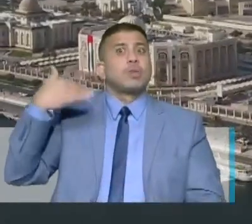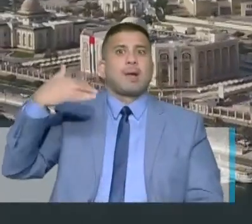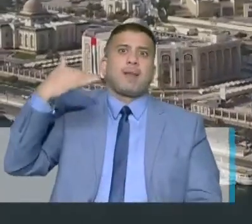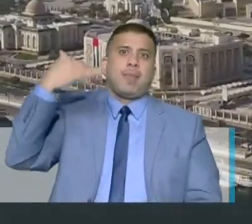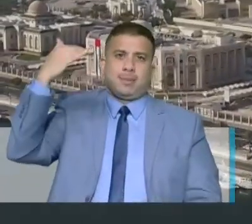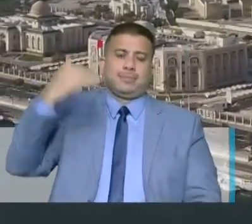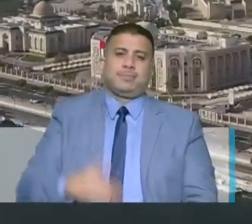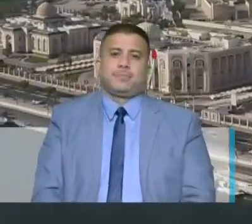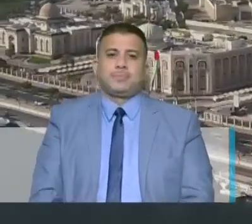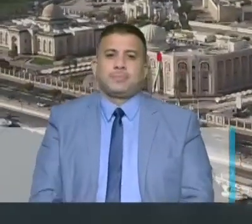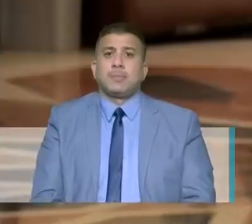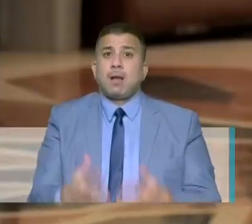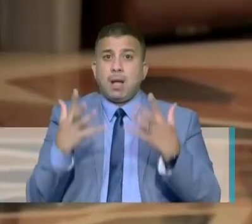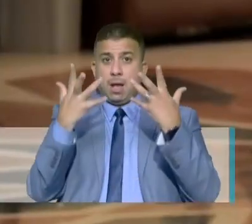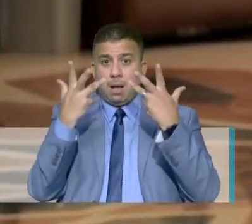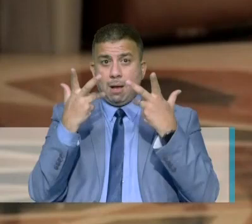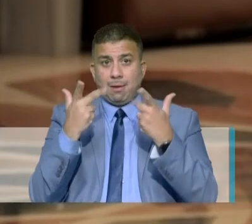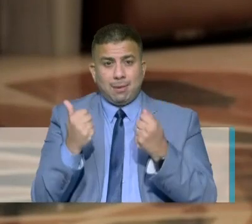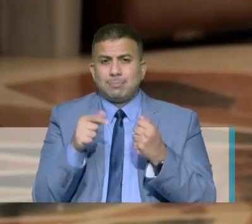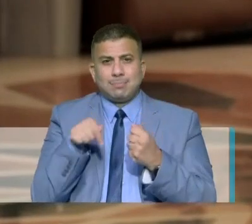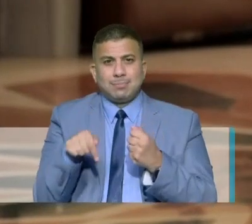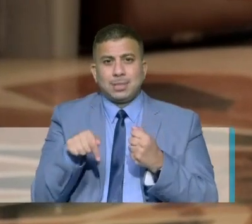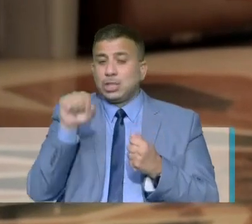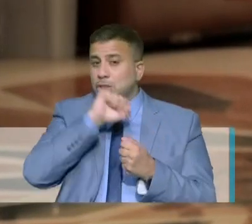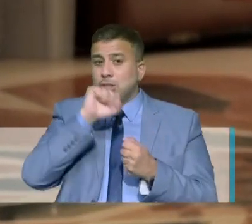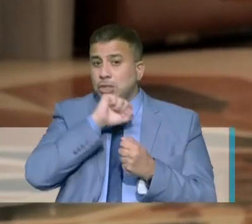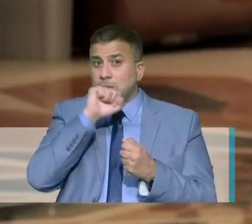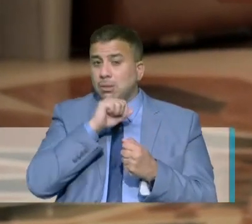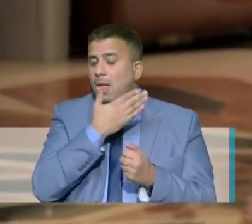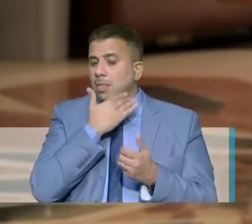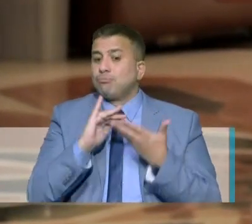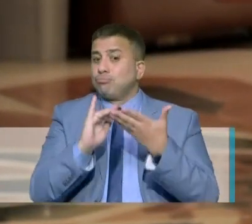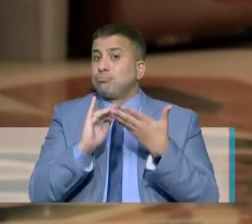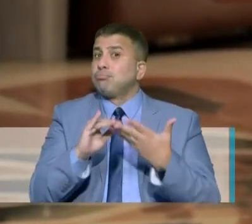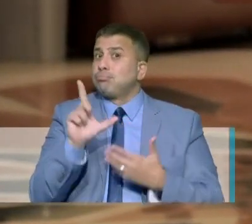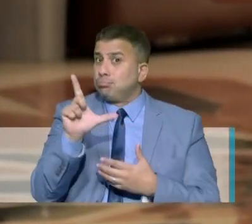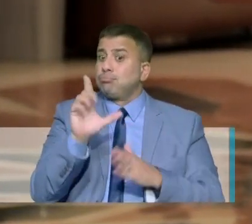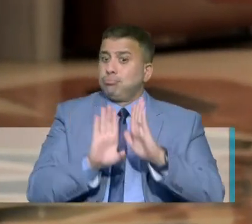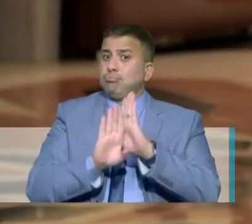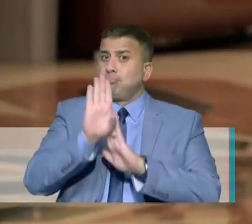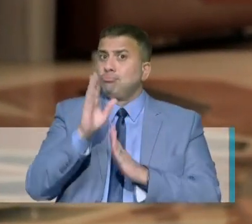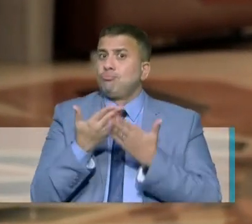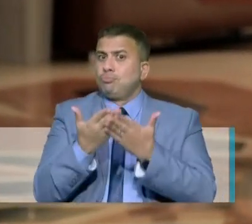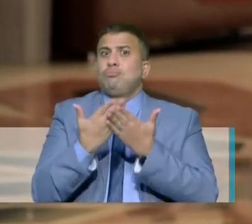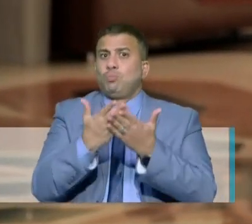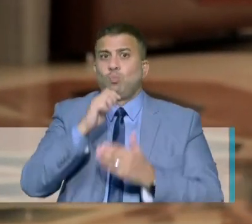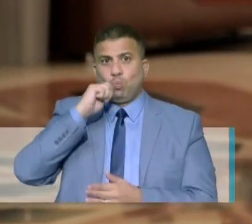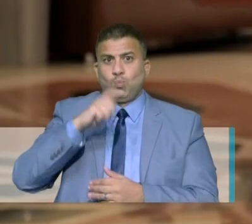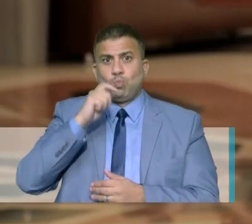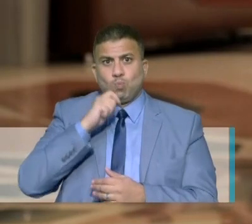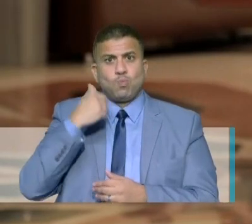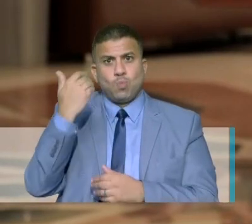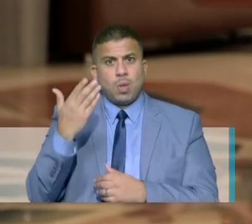والمستقبليه هذه الارقام تؤكد حرص اماره الشارقه على توفير الخدمات والتسهيلات التي من شانها تشجيع